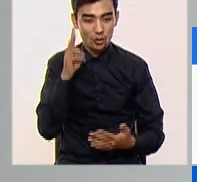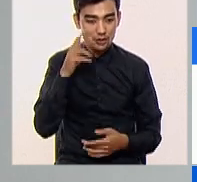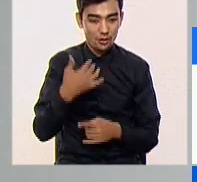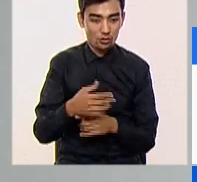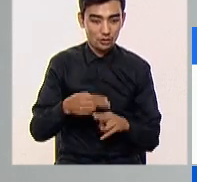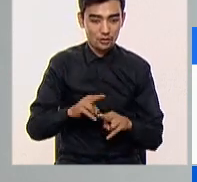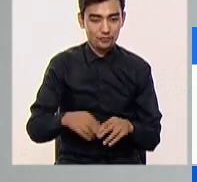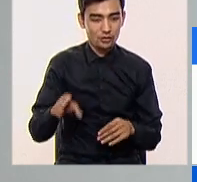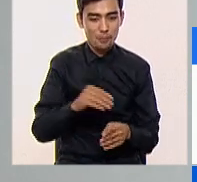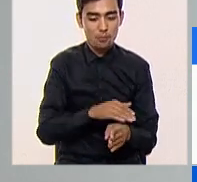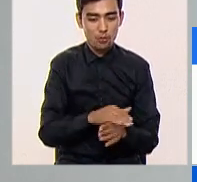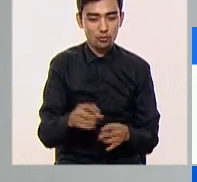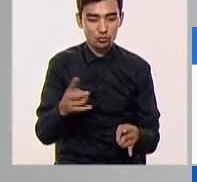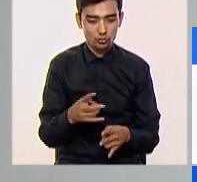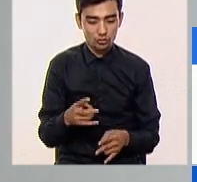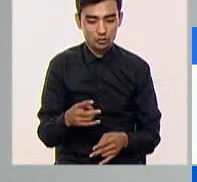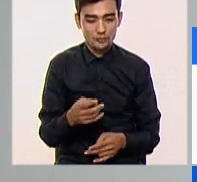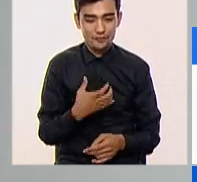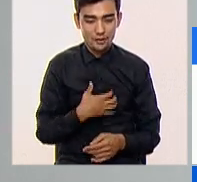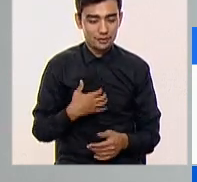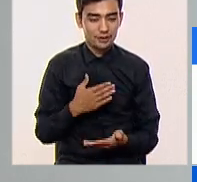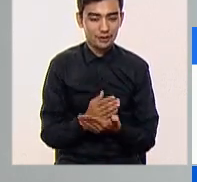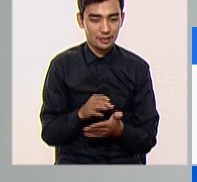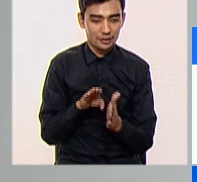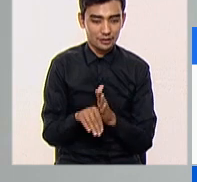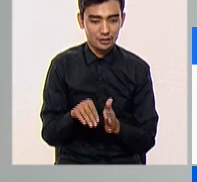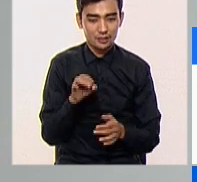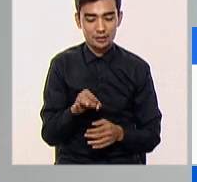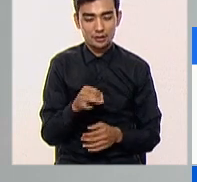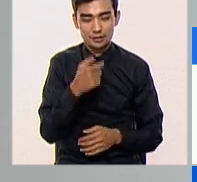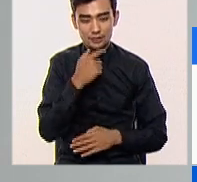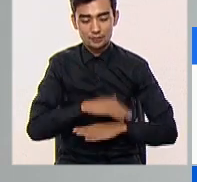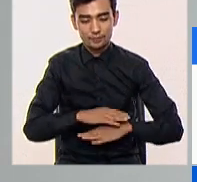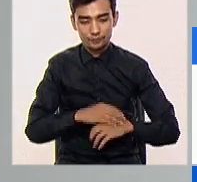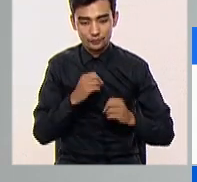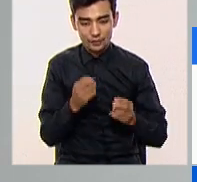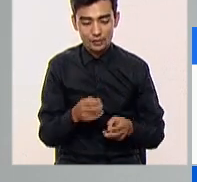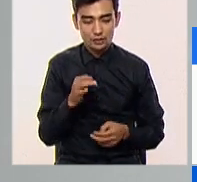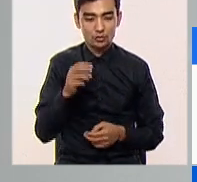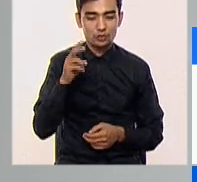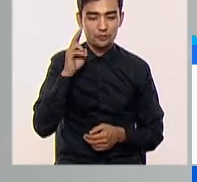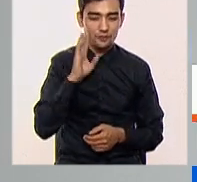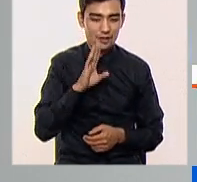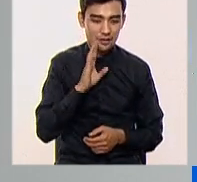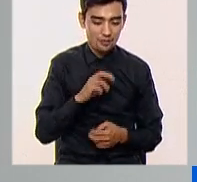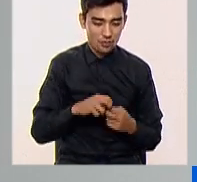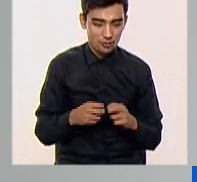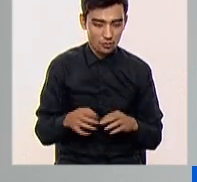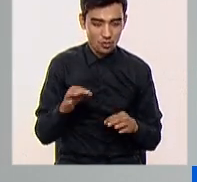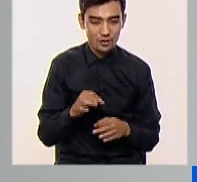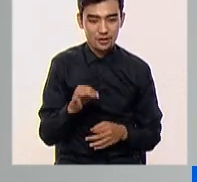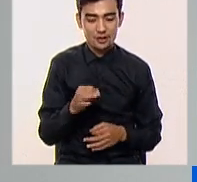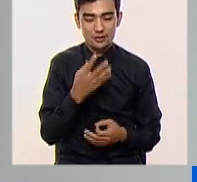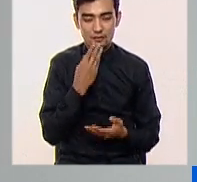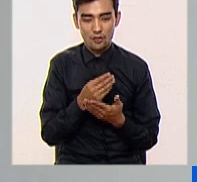барлық құрал-жабдықтармен қамтамасыз етілу керек. Оған жаңағы кәріз мәселесі бойынша, су мәселесі бойынша, оны